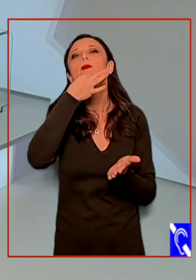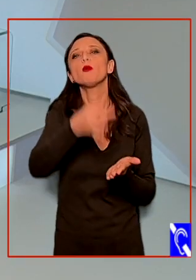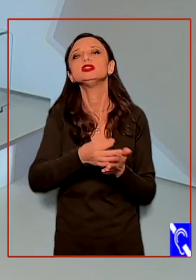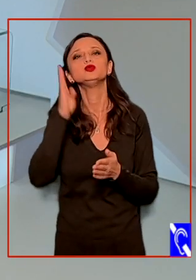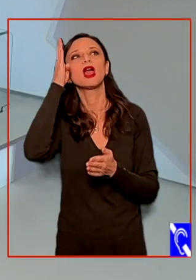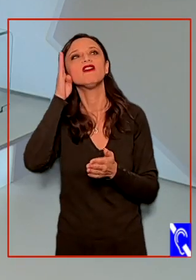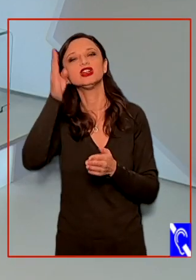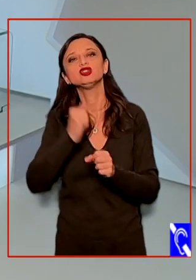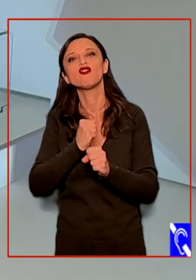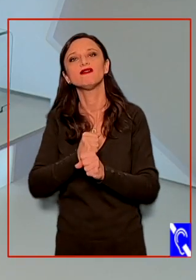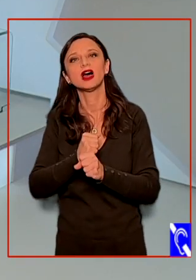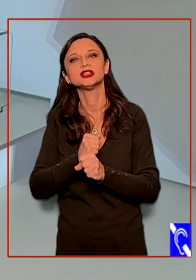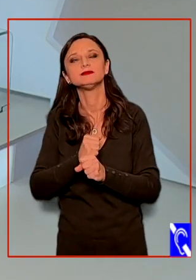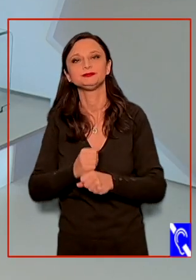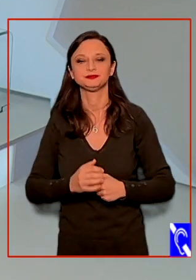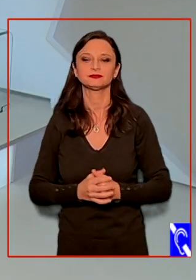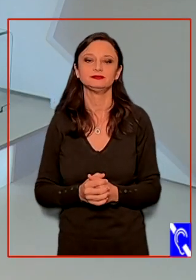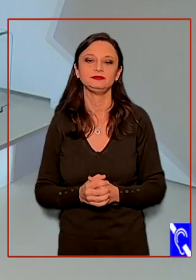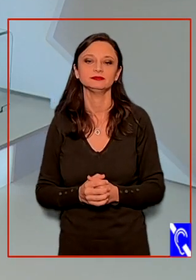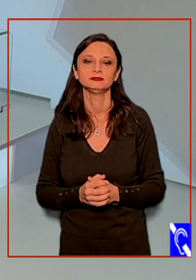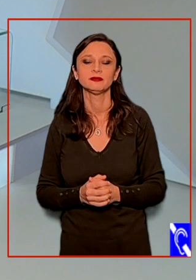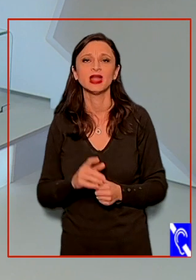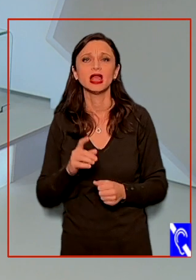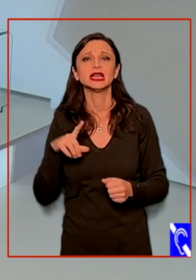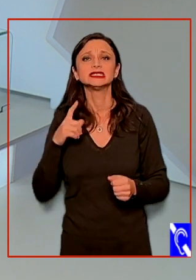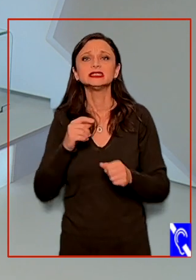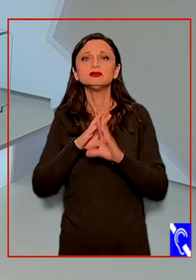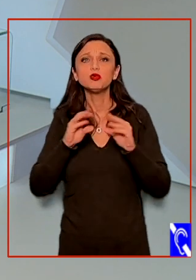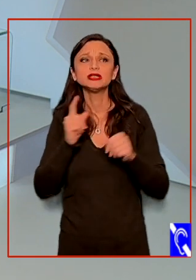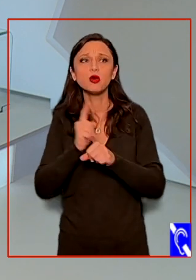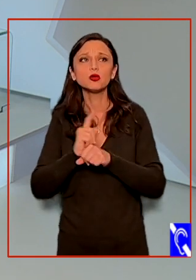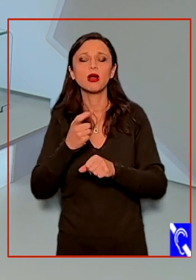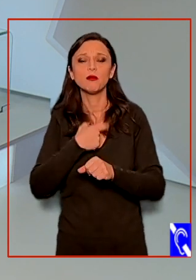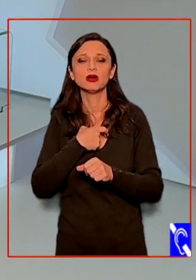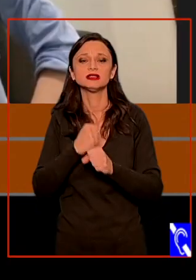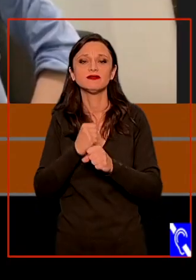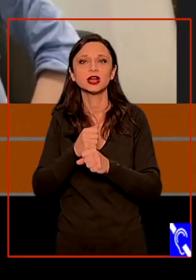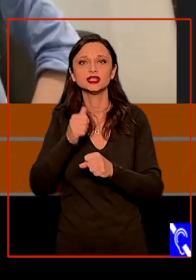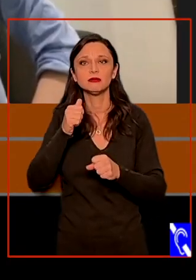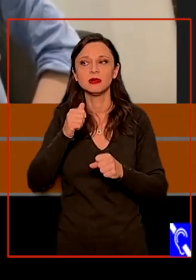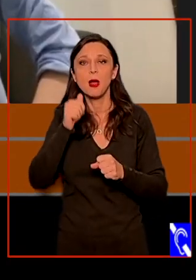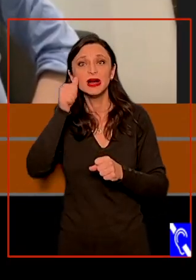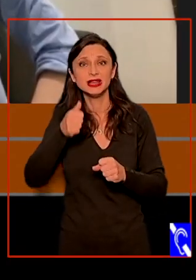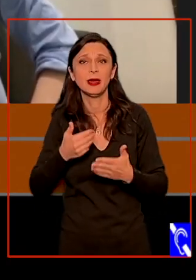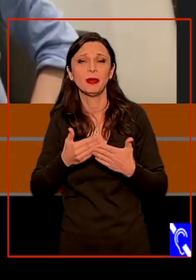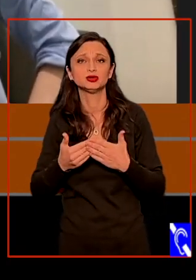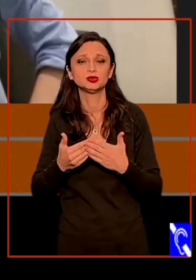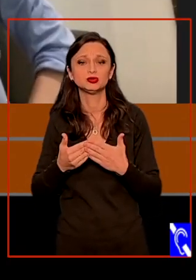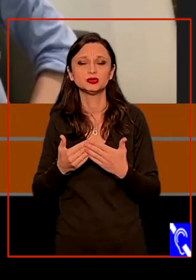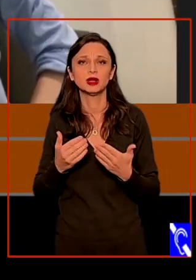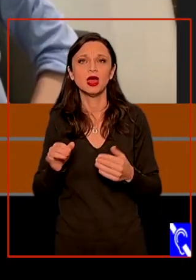anumite lucruri care s-ar putea face mâine, astfel încât oamenii care au genul ăsta de business măcar să aibă, nu